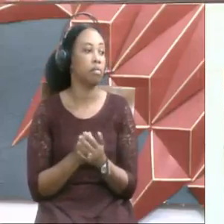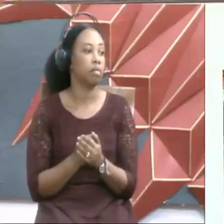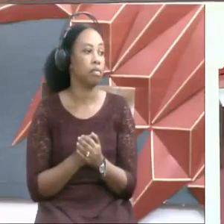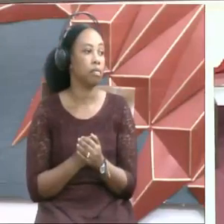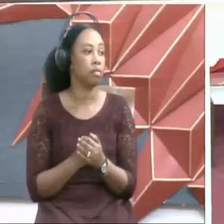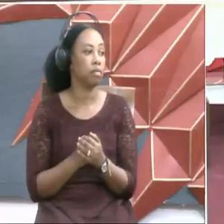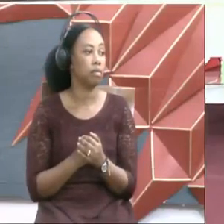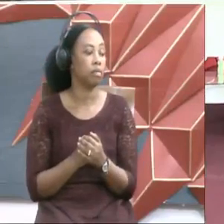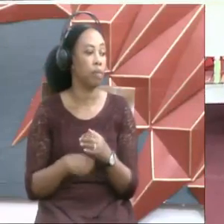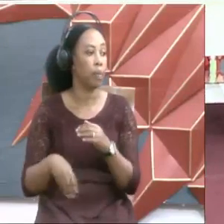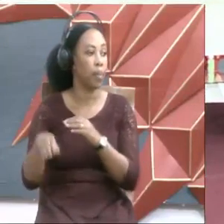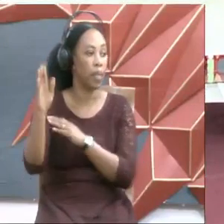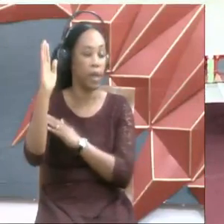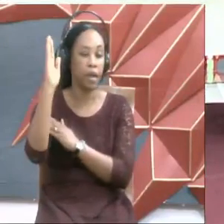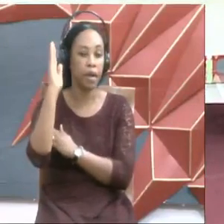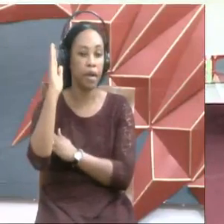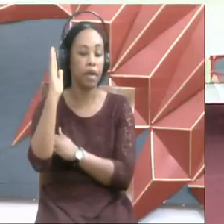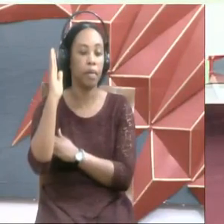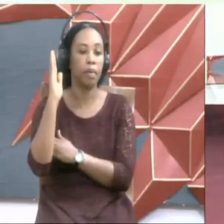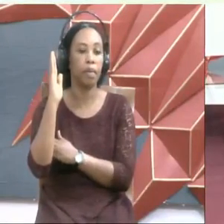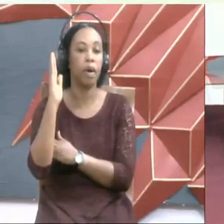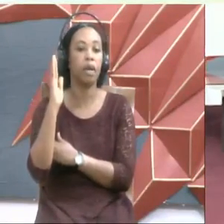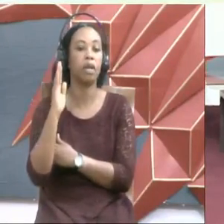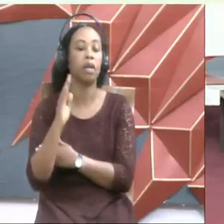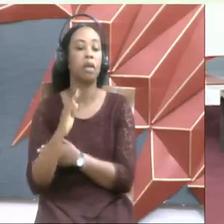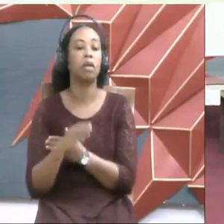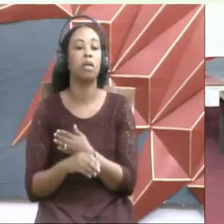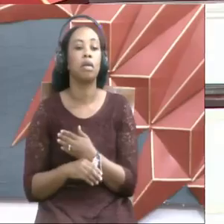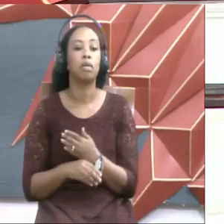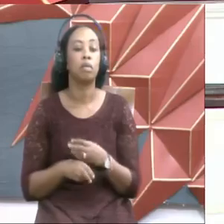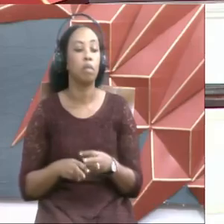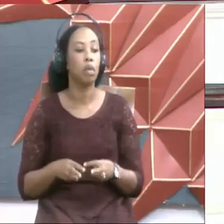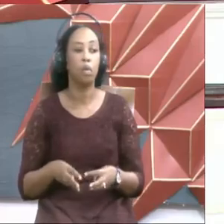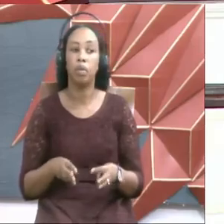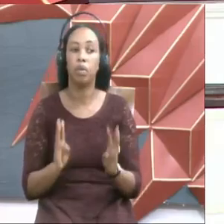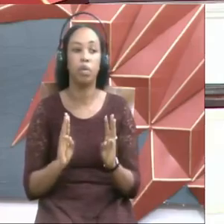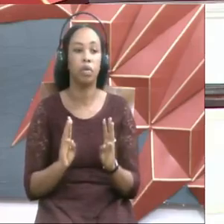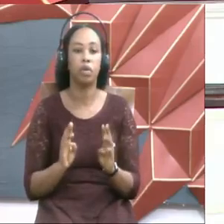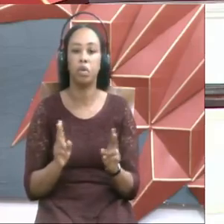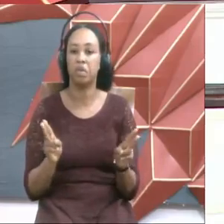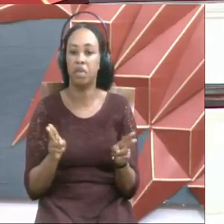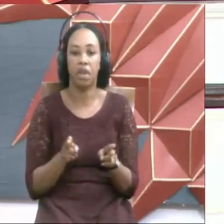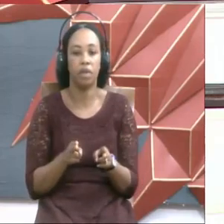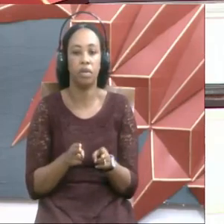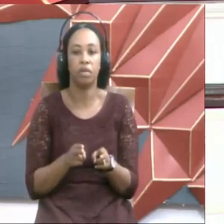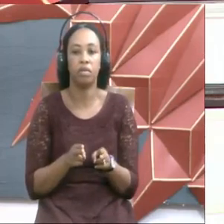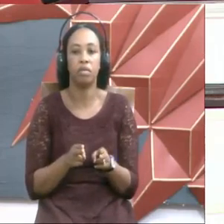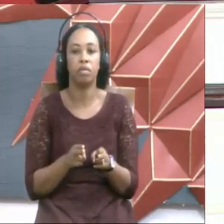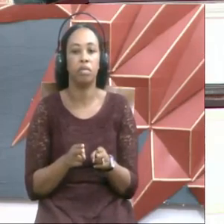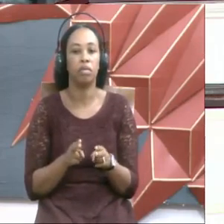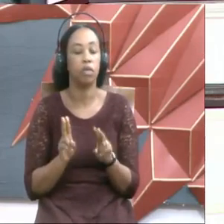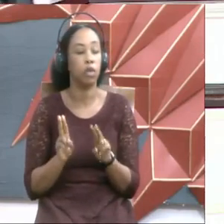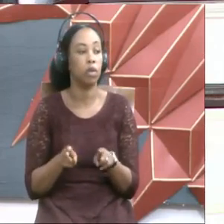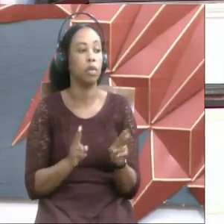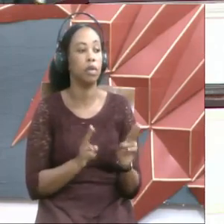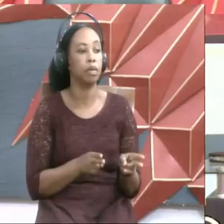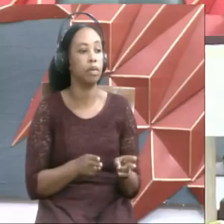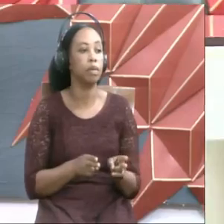Imana uzareba Imana naturellement. Naturellement, mu buryo busanzwe, mu buryo